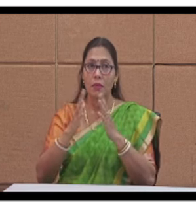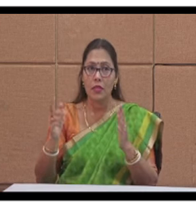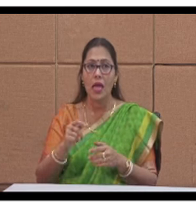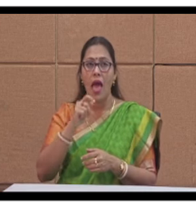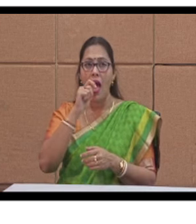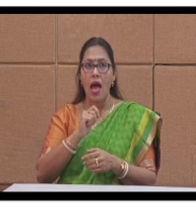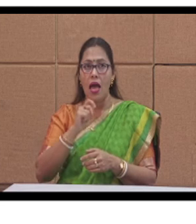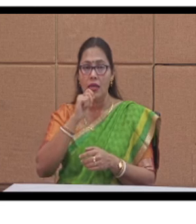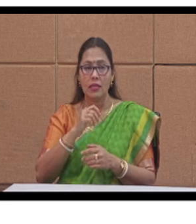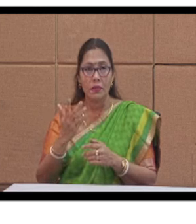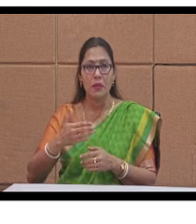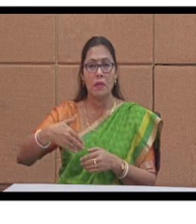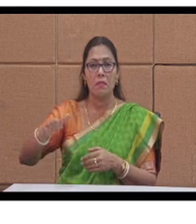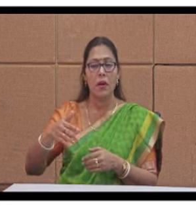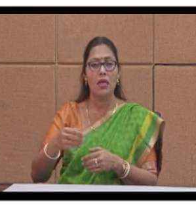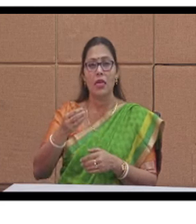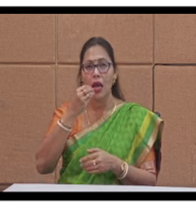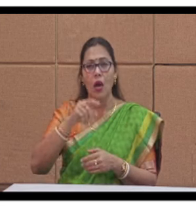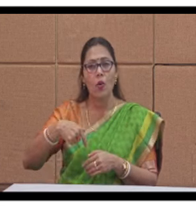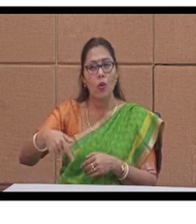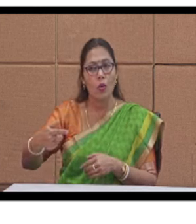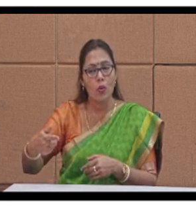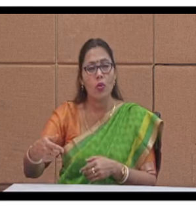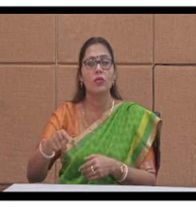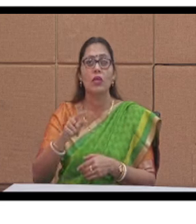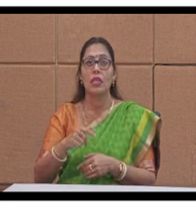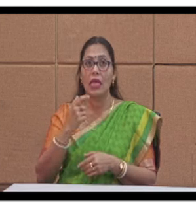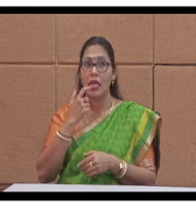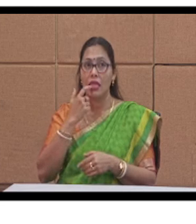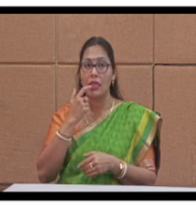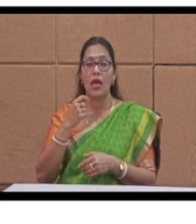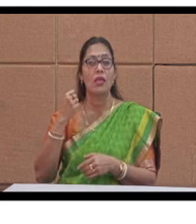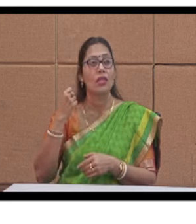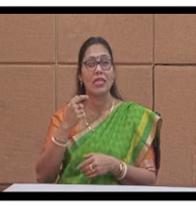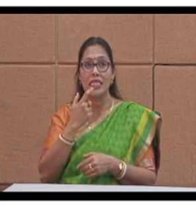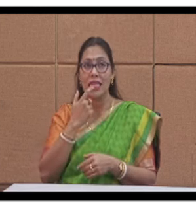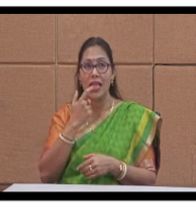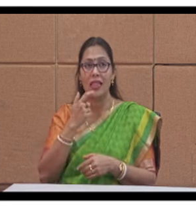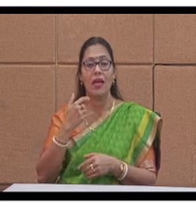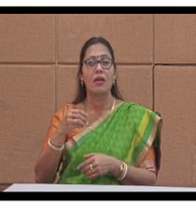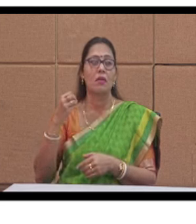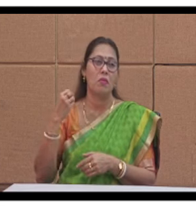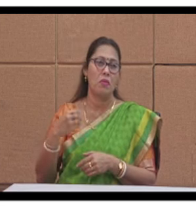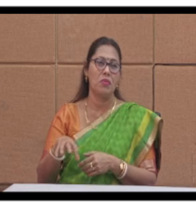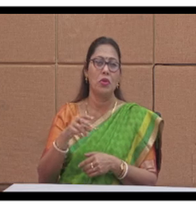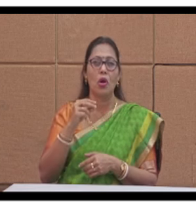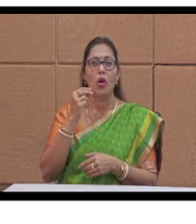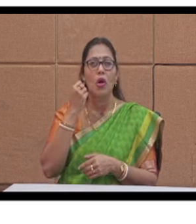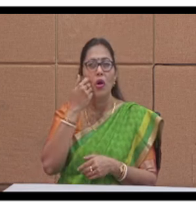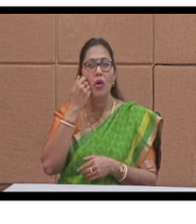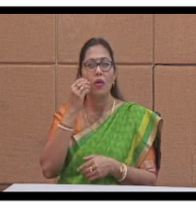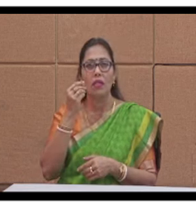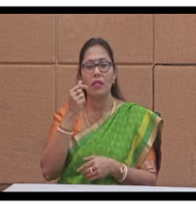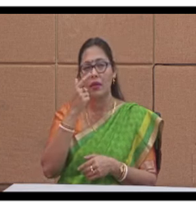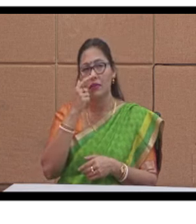আইসক্রিম ভাজাভুজি যদি খাও তাহলে এই দাঁতের সাদা অংশটা কিন্তু নষ্ট হয়ে